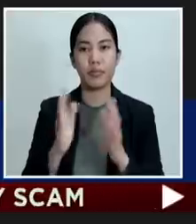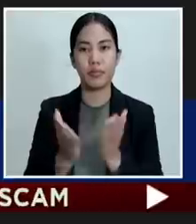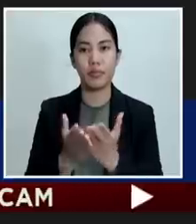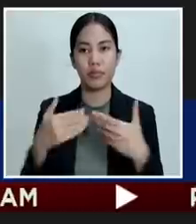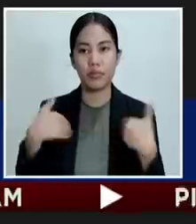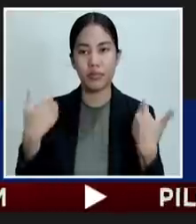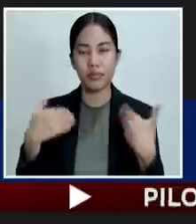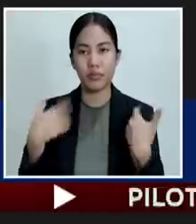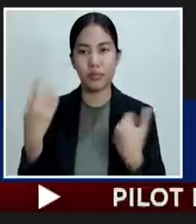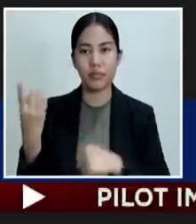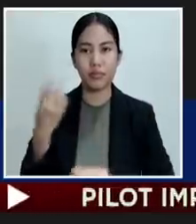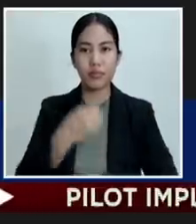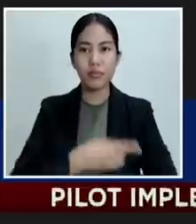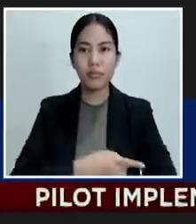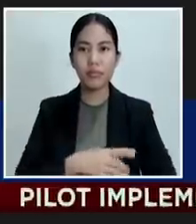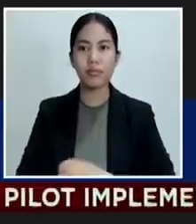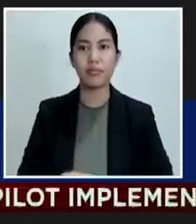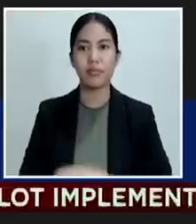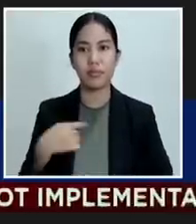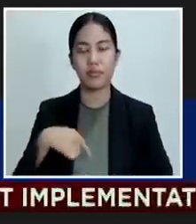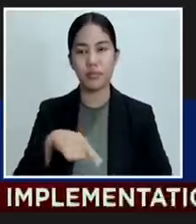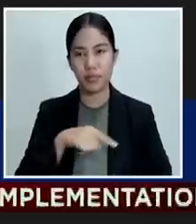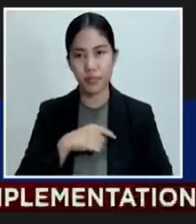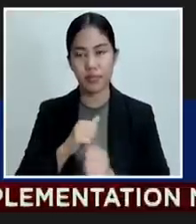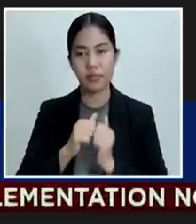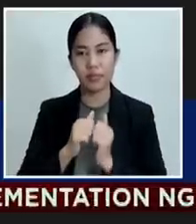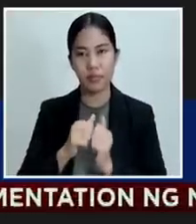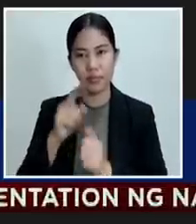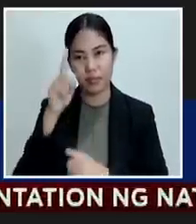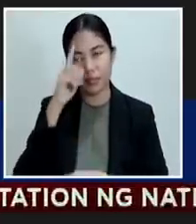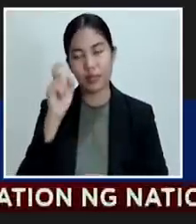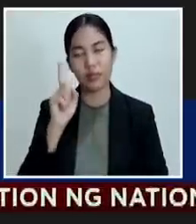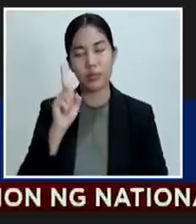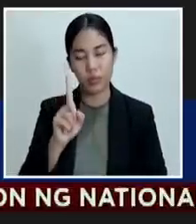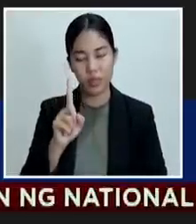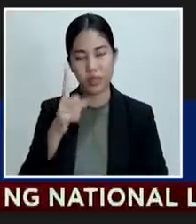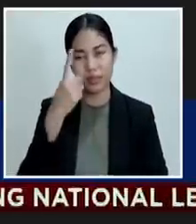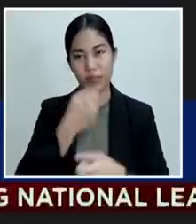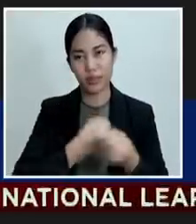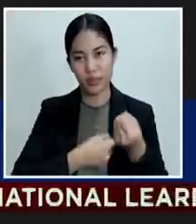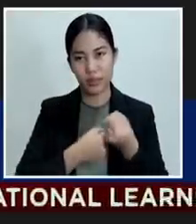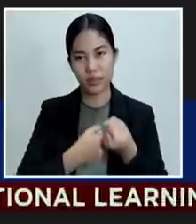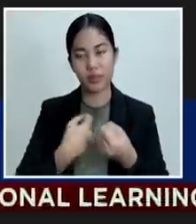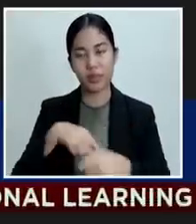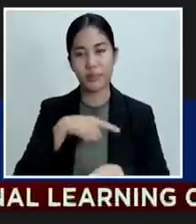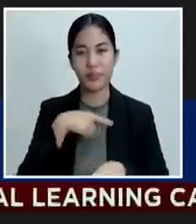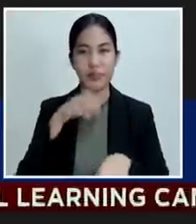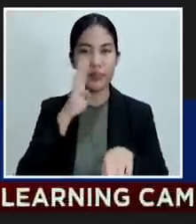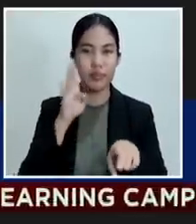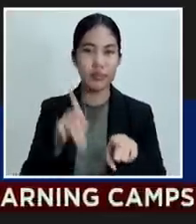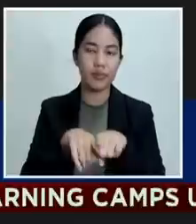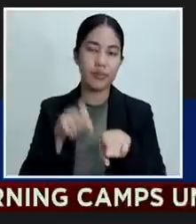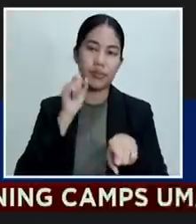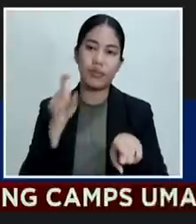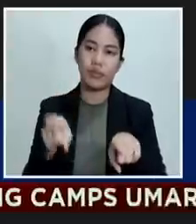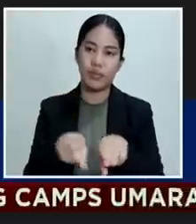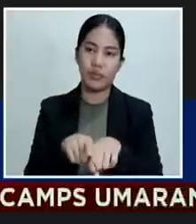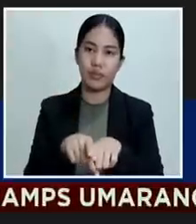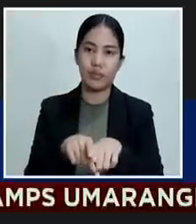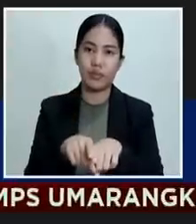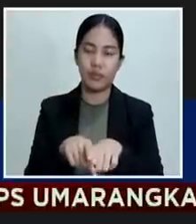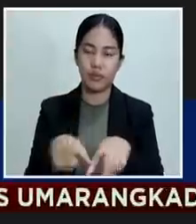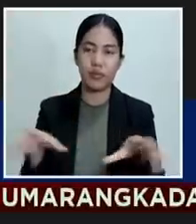na magkasama kami dahil sa isang pananampalataya. Yun, magkakapatid kami, magkakasama kami sa isang hangarin